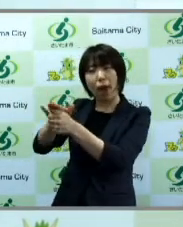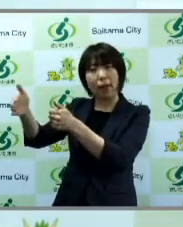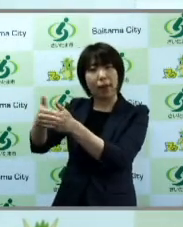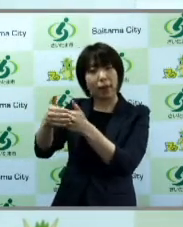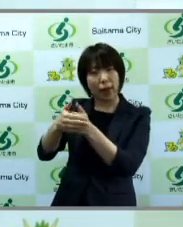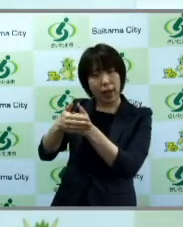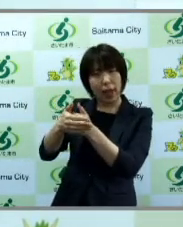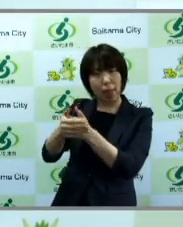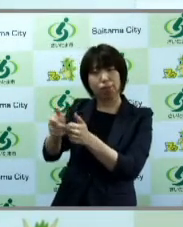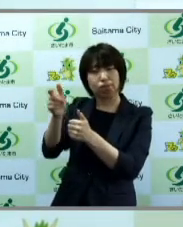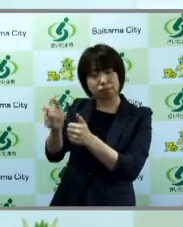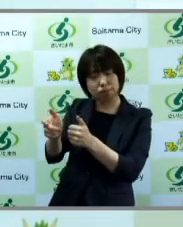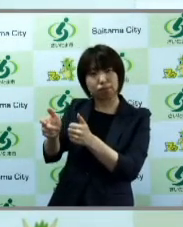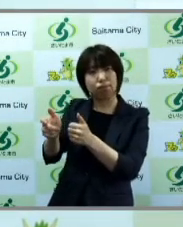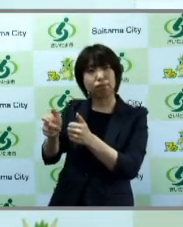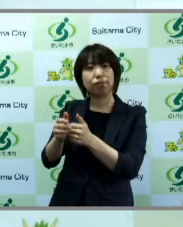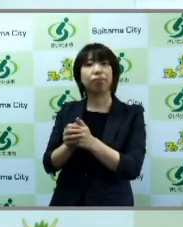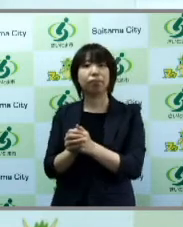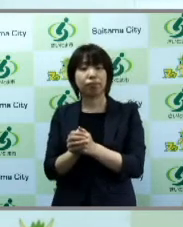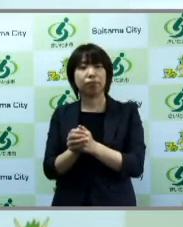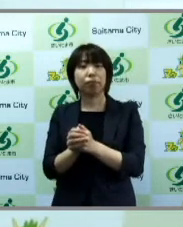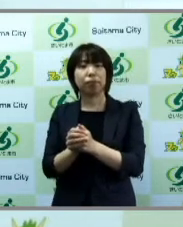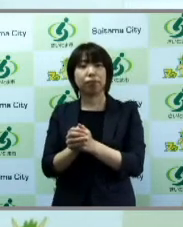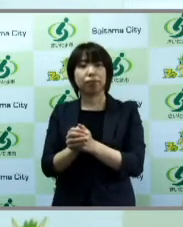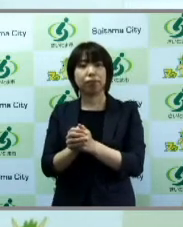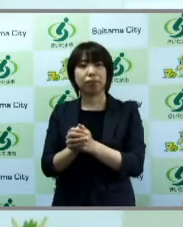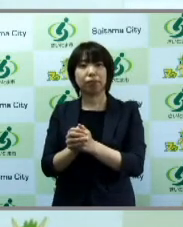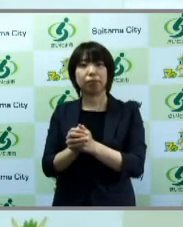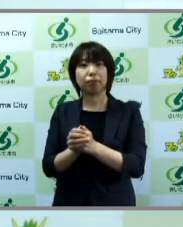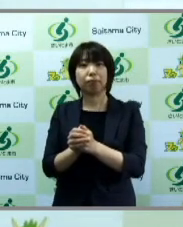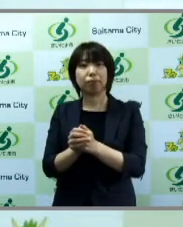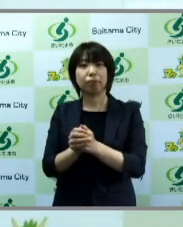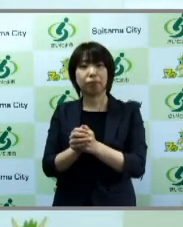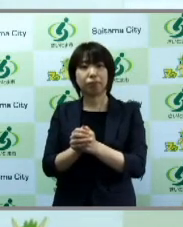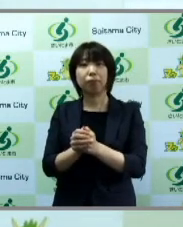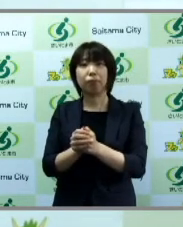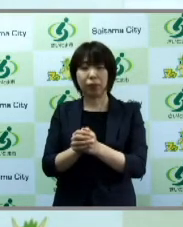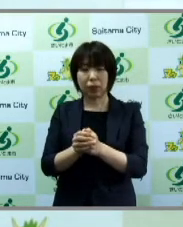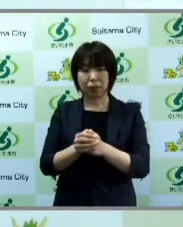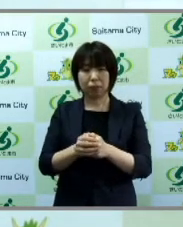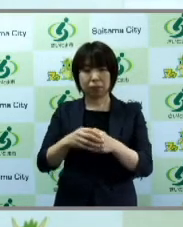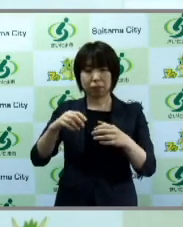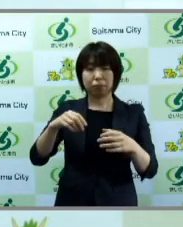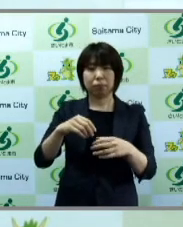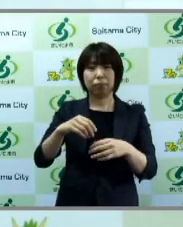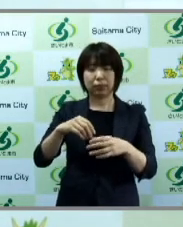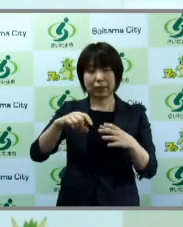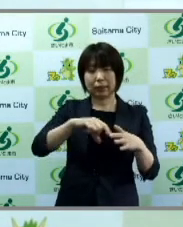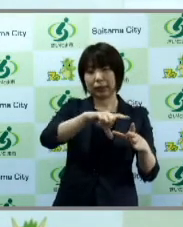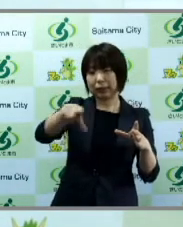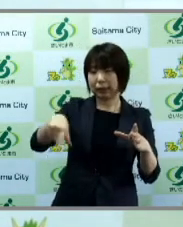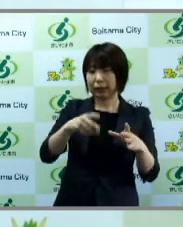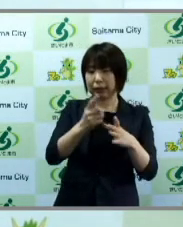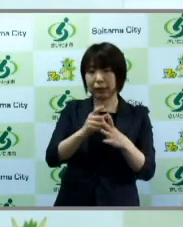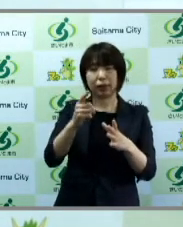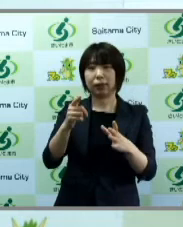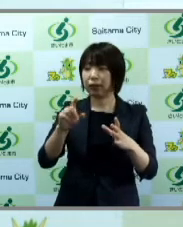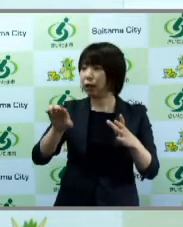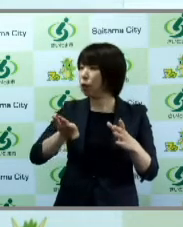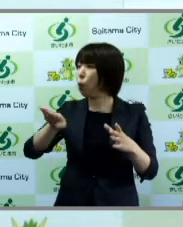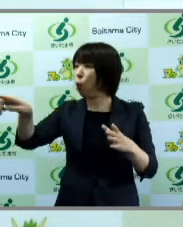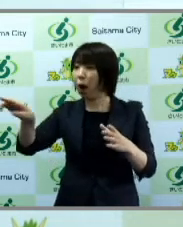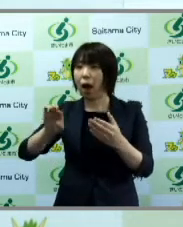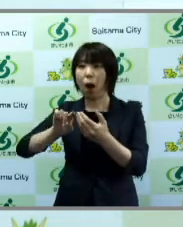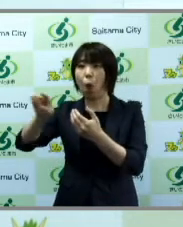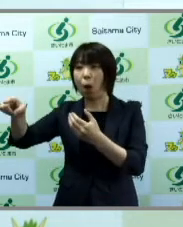少し、まあ、その外側に、 しっかりとした連携する形といいますか、チ